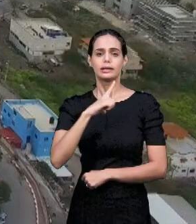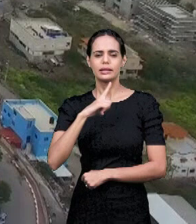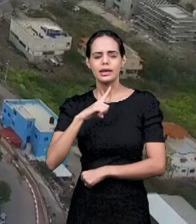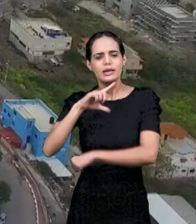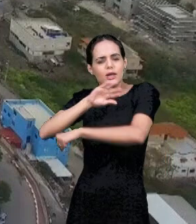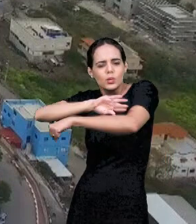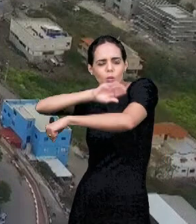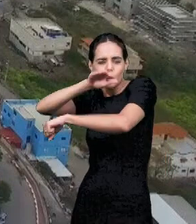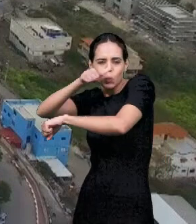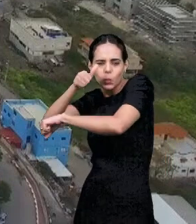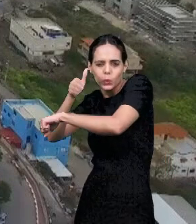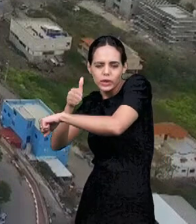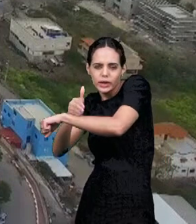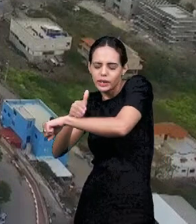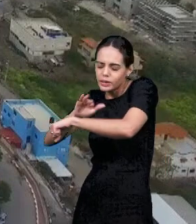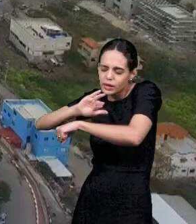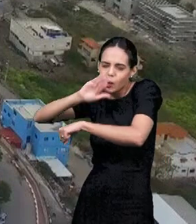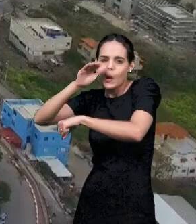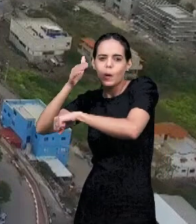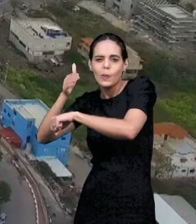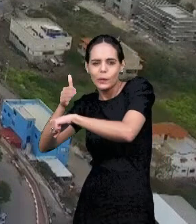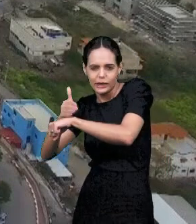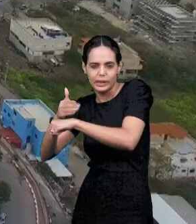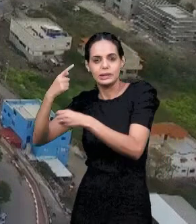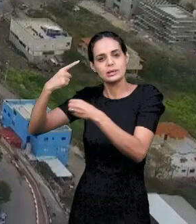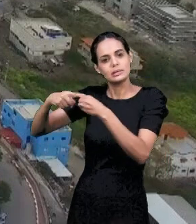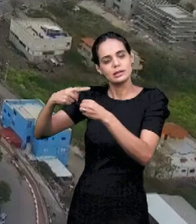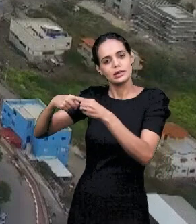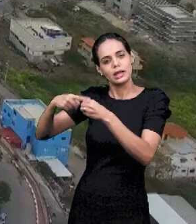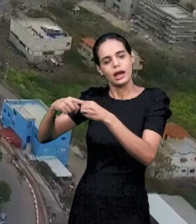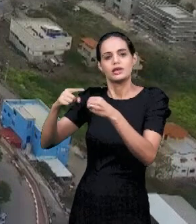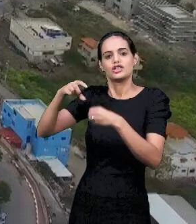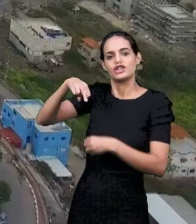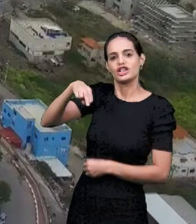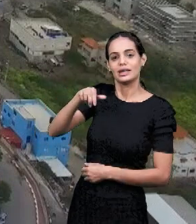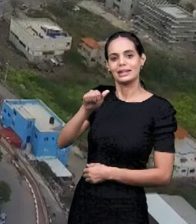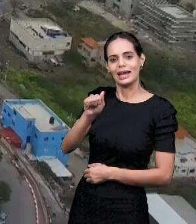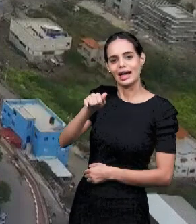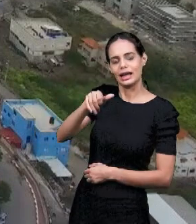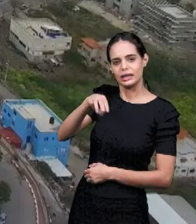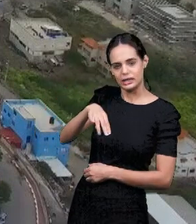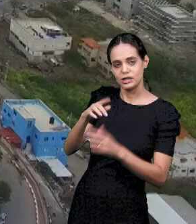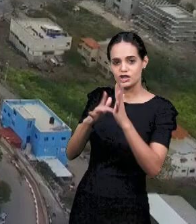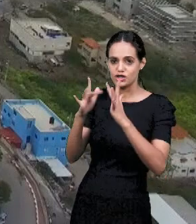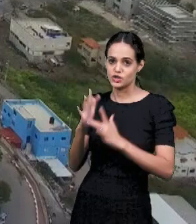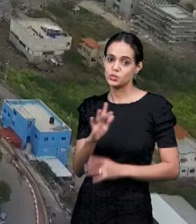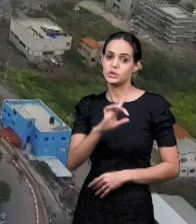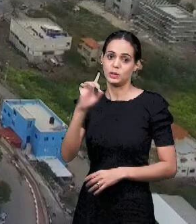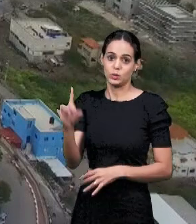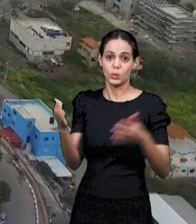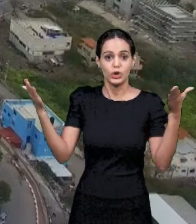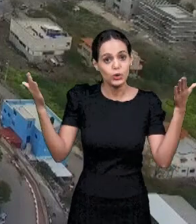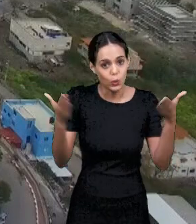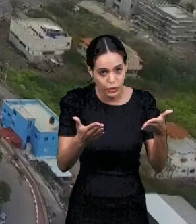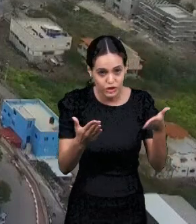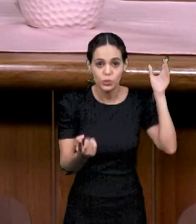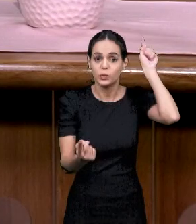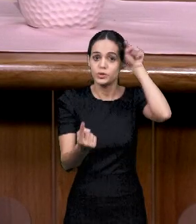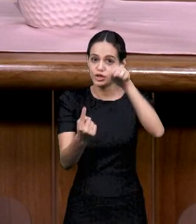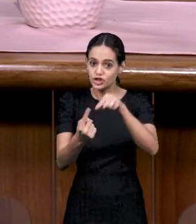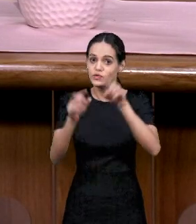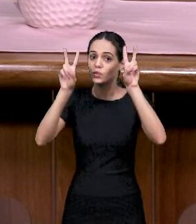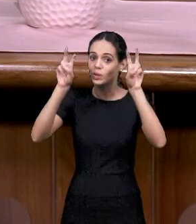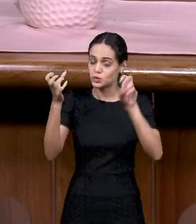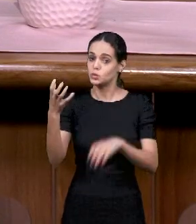régions de petites collines dans la ville de Naïm où le Seigneur Jésus est entré et qui est la cible de notre sujet